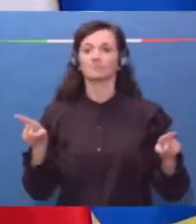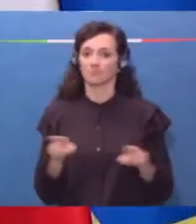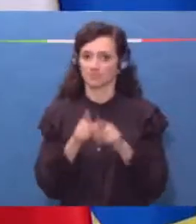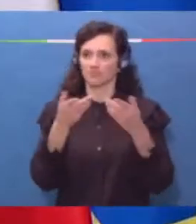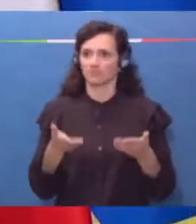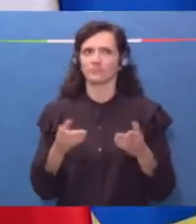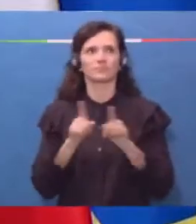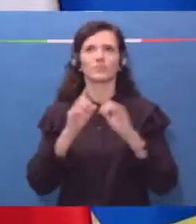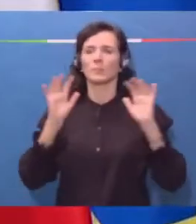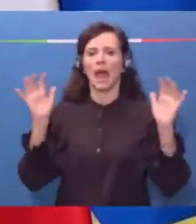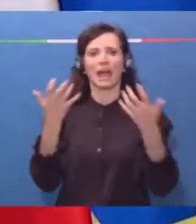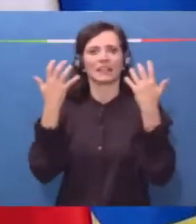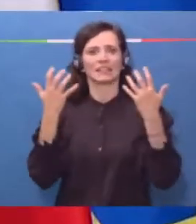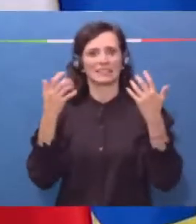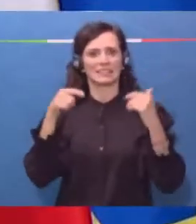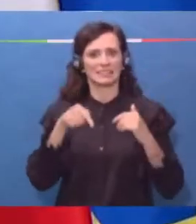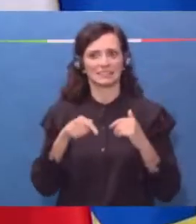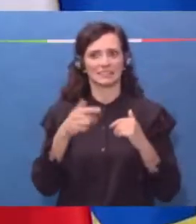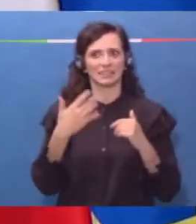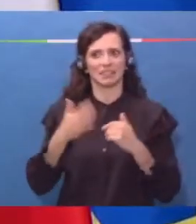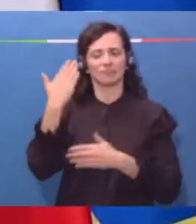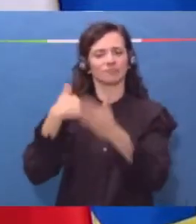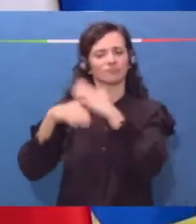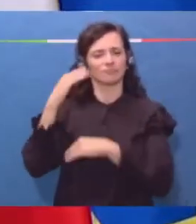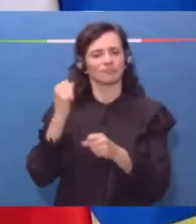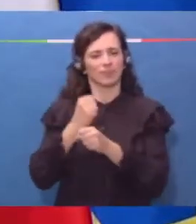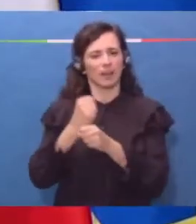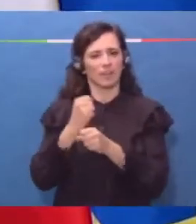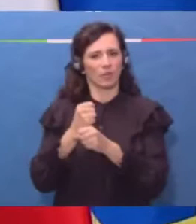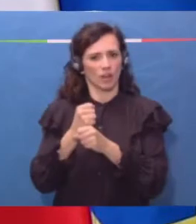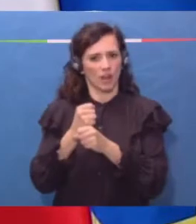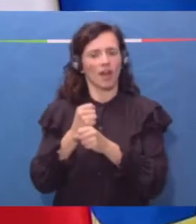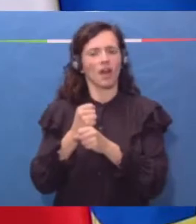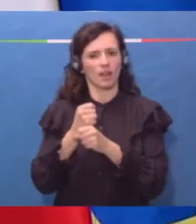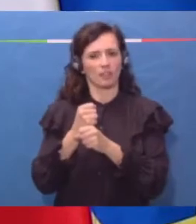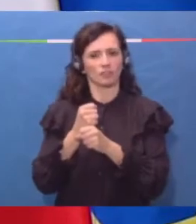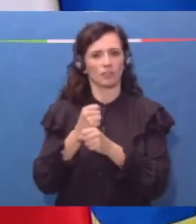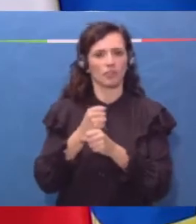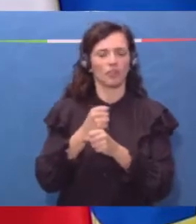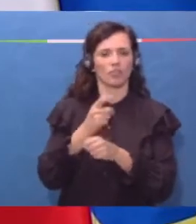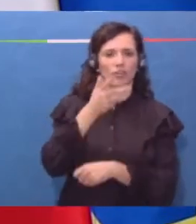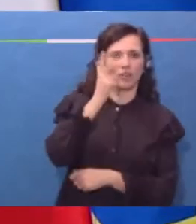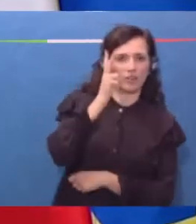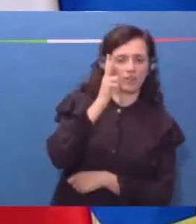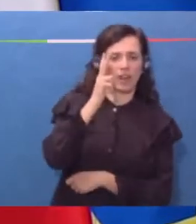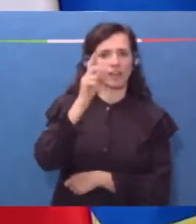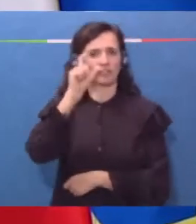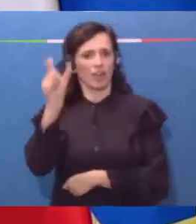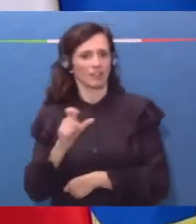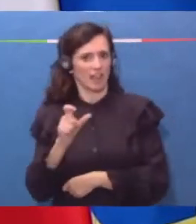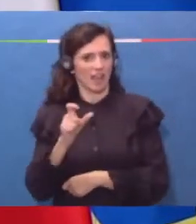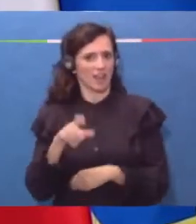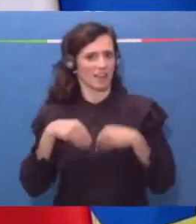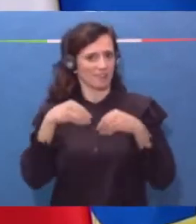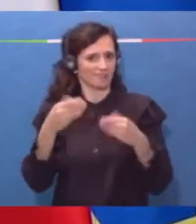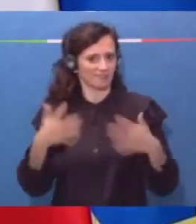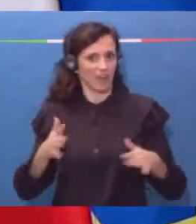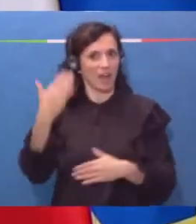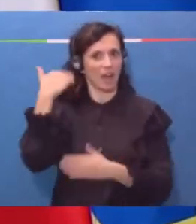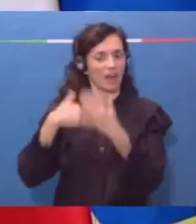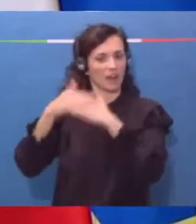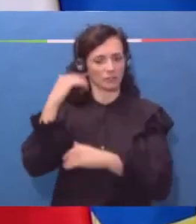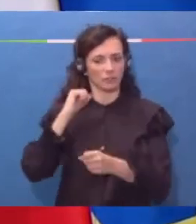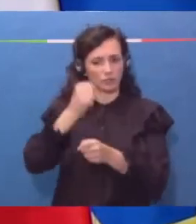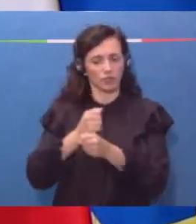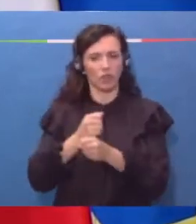opera di grandi artisti che hanno lavorato in entrambi i paesi. Noi siamo in questa città che rappresenta